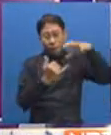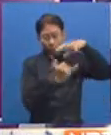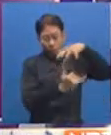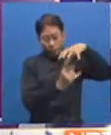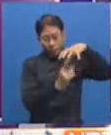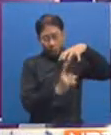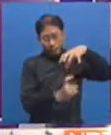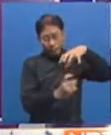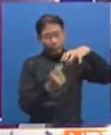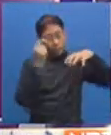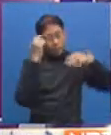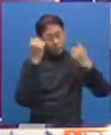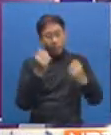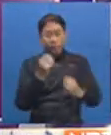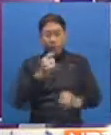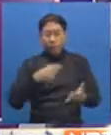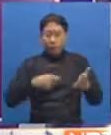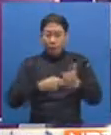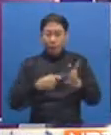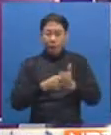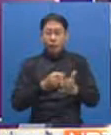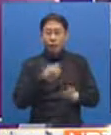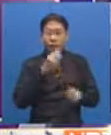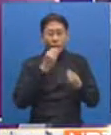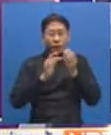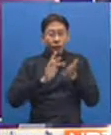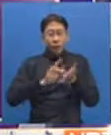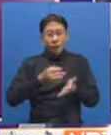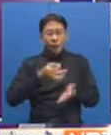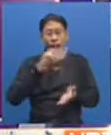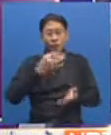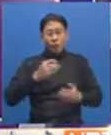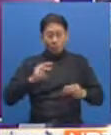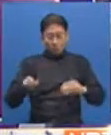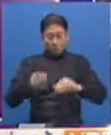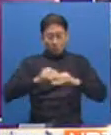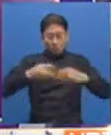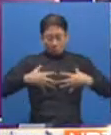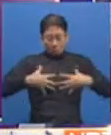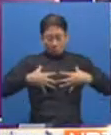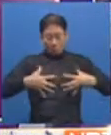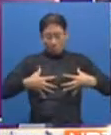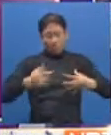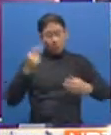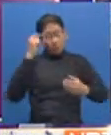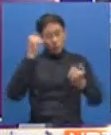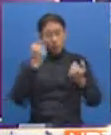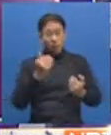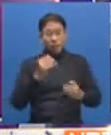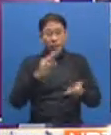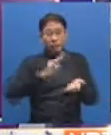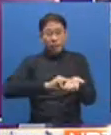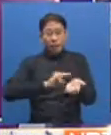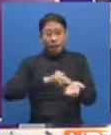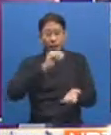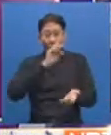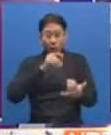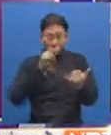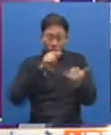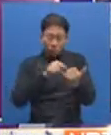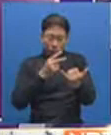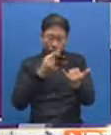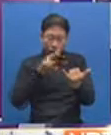สาเหตุอาจจะเกิดมาจากการกินยาเพิ่มขนาดหน้าอกค่ะทางแพทย์ก็ออกมายืนยันผลชันสูตร